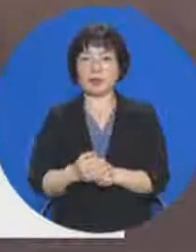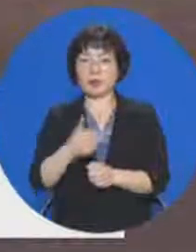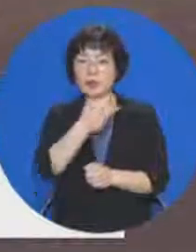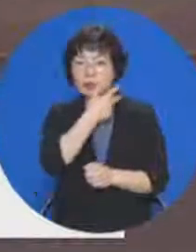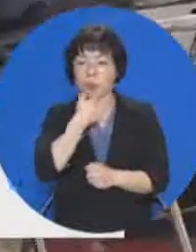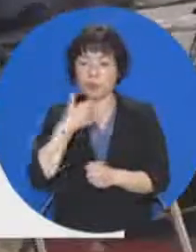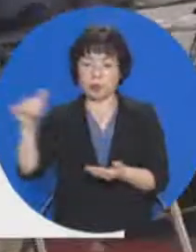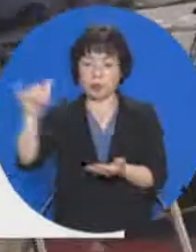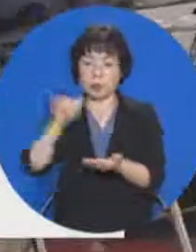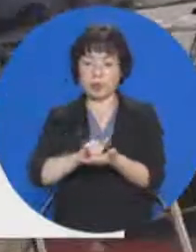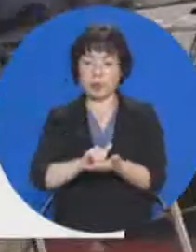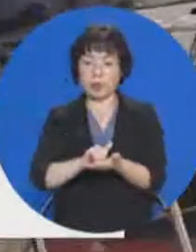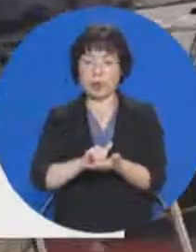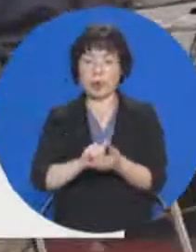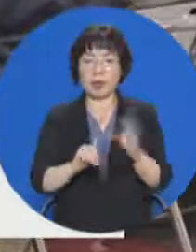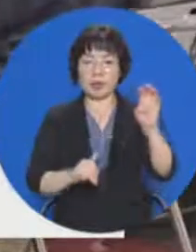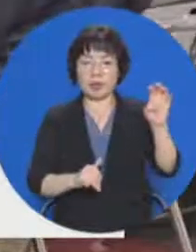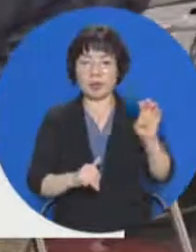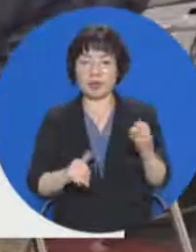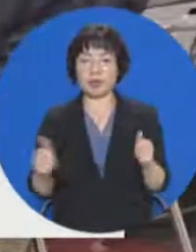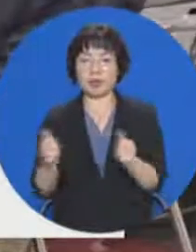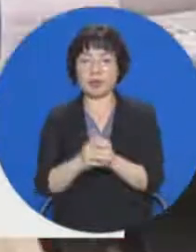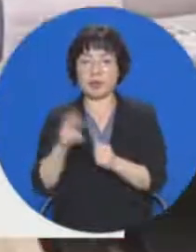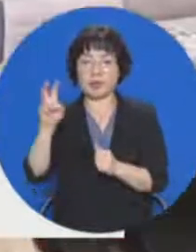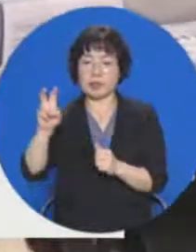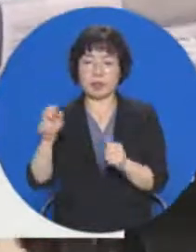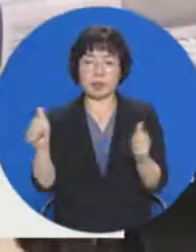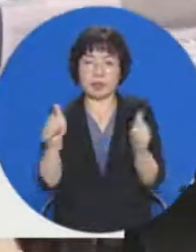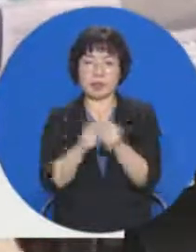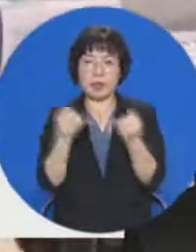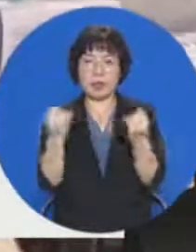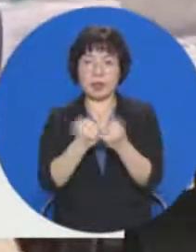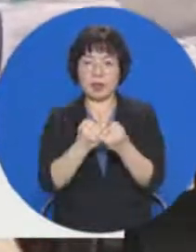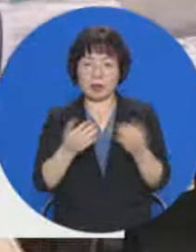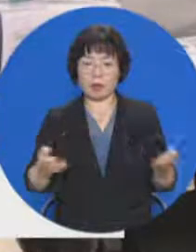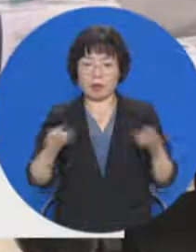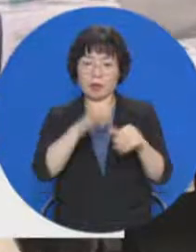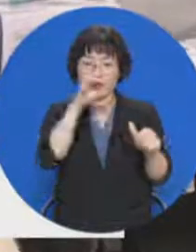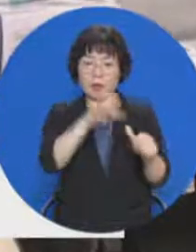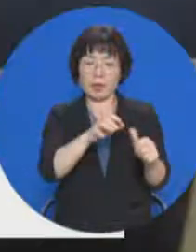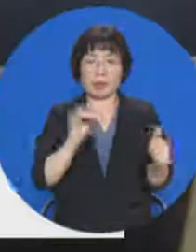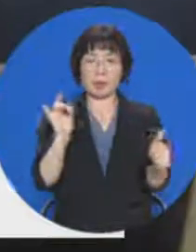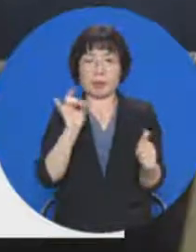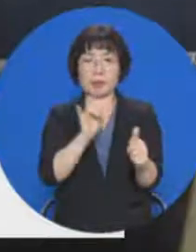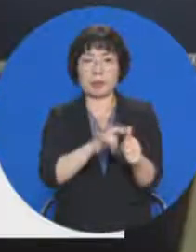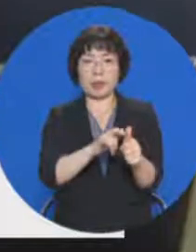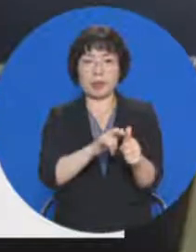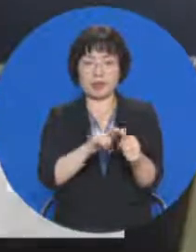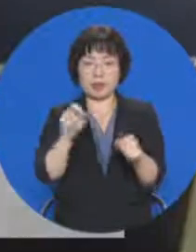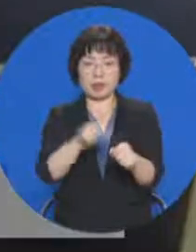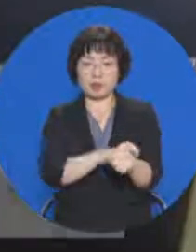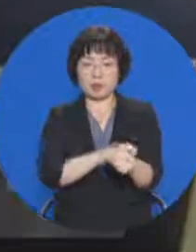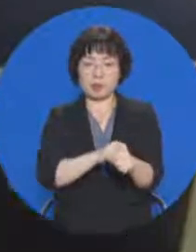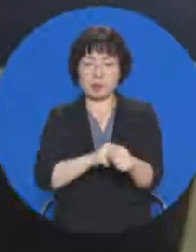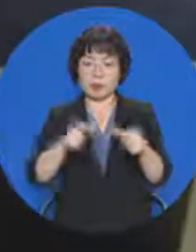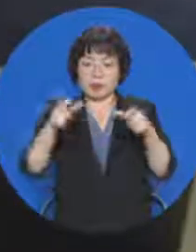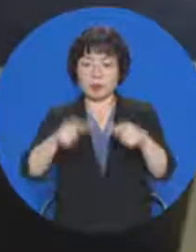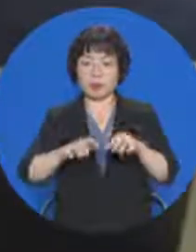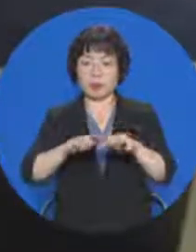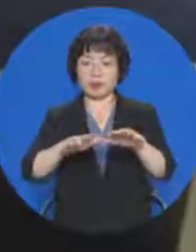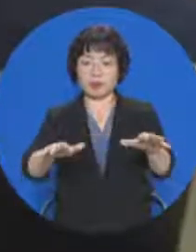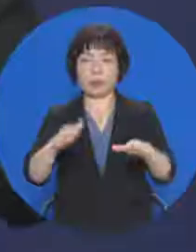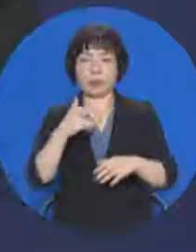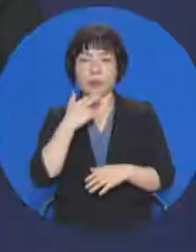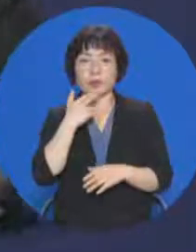영국에서 입국한 40대 남성과 20대 남녀인 이들은 시설 격리 도중 양성 판정을 받아 특별한 지역 전파는